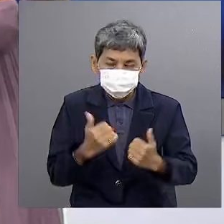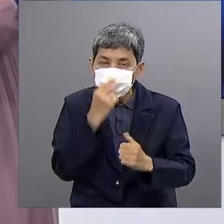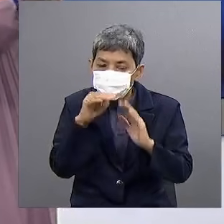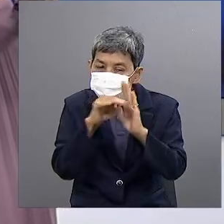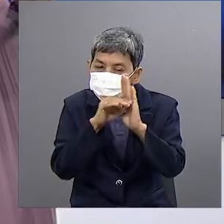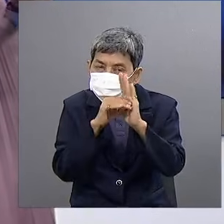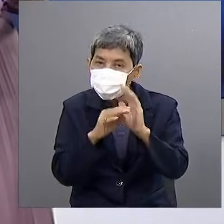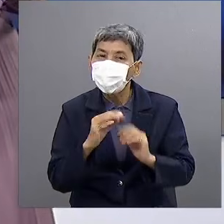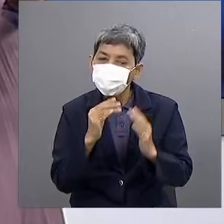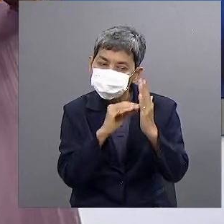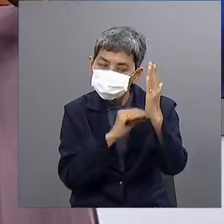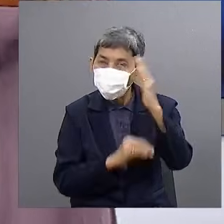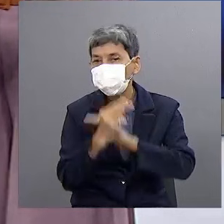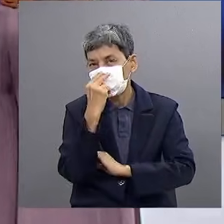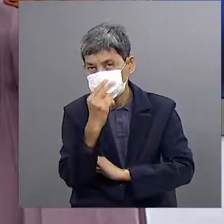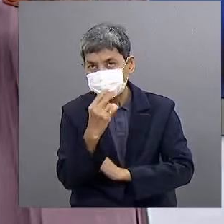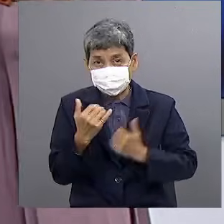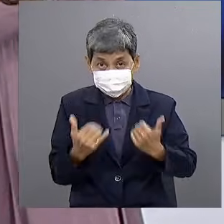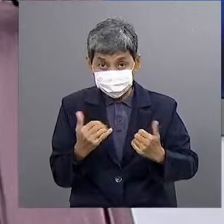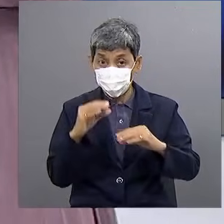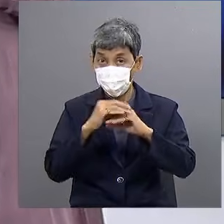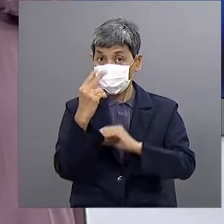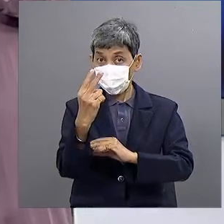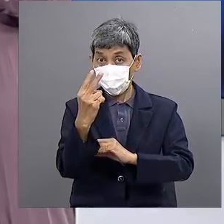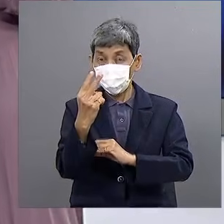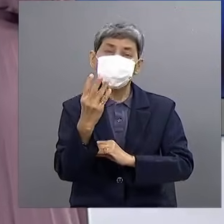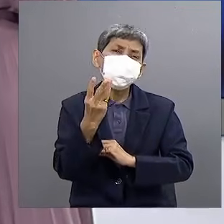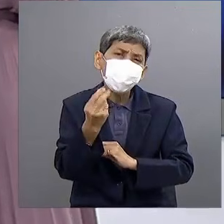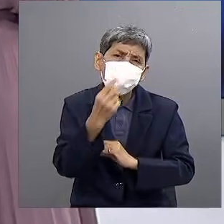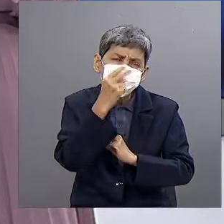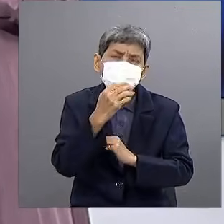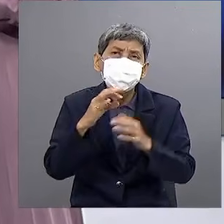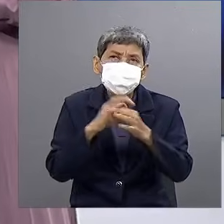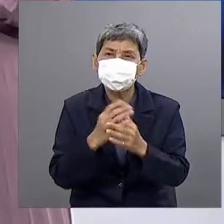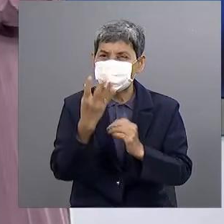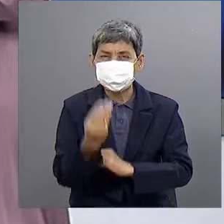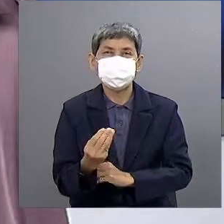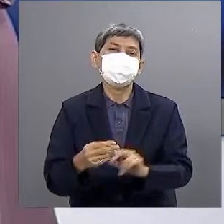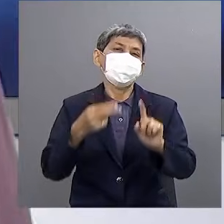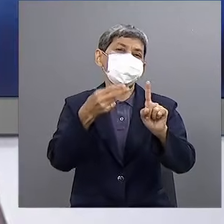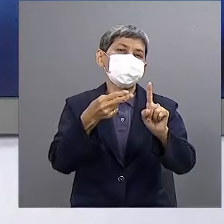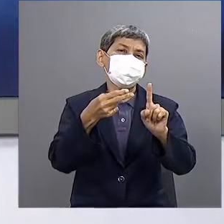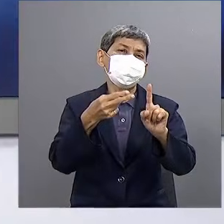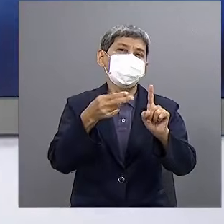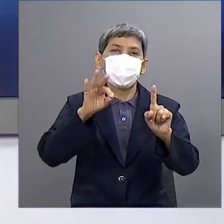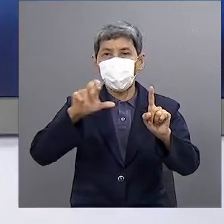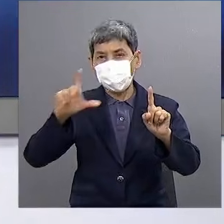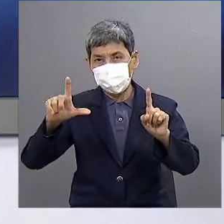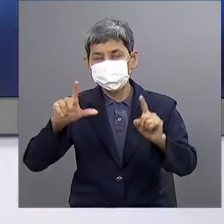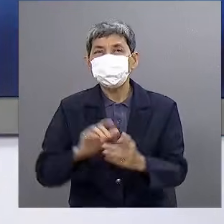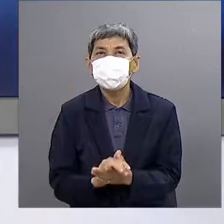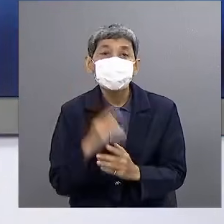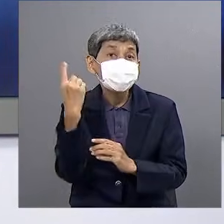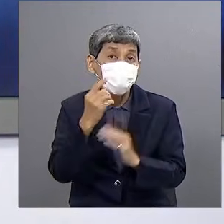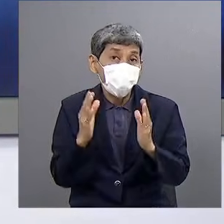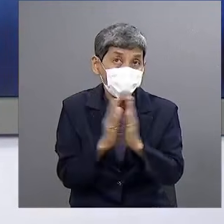ด ตอนนี้ทั้ง2โครงการเหลือเงินกันเท่าไหร่นะคะตอนนี้ก็เหลืออยู่ประมาณ 1,900 ล้านบาทนะคะเราเที่ยวด้วยกันจะอยู่